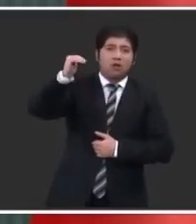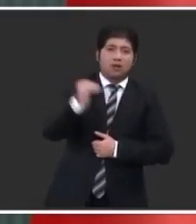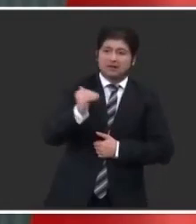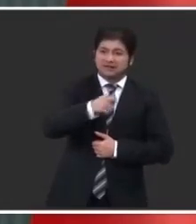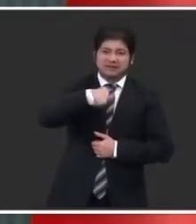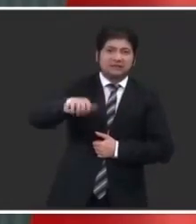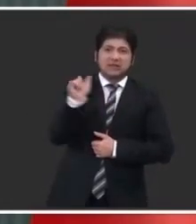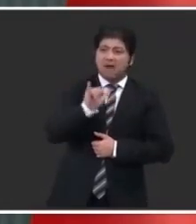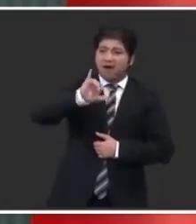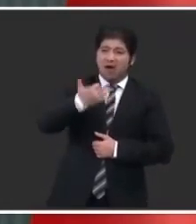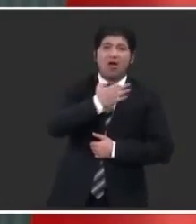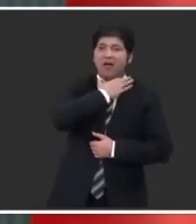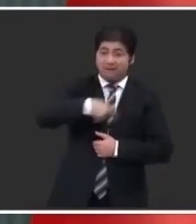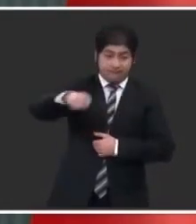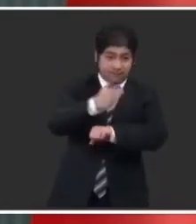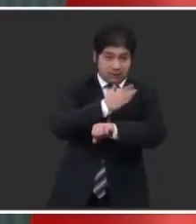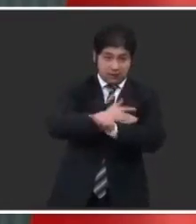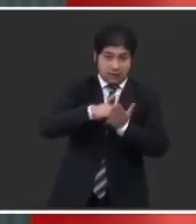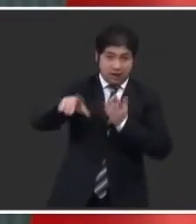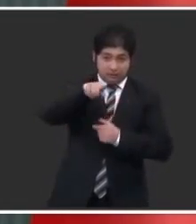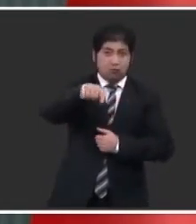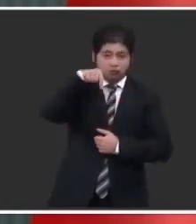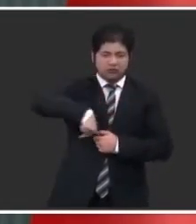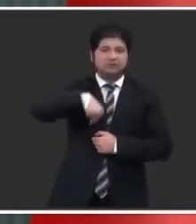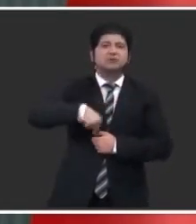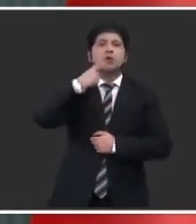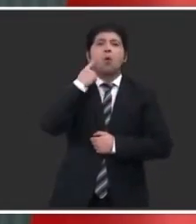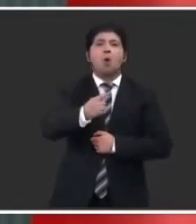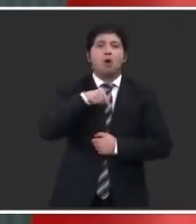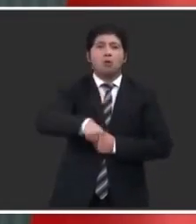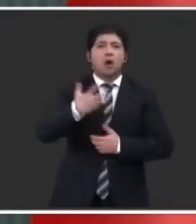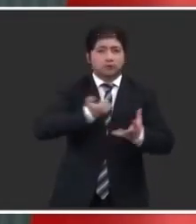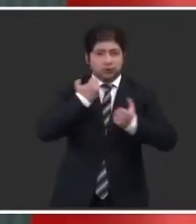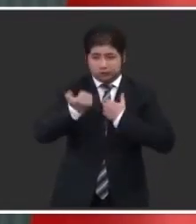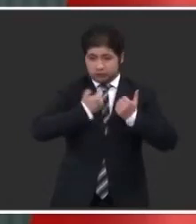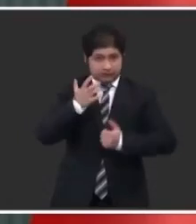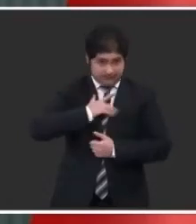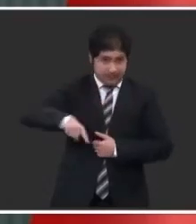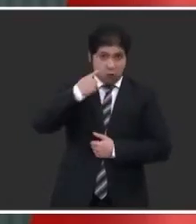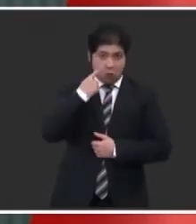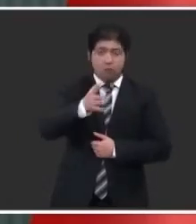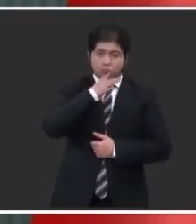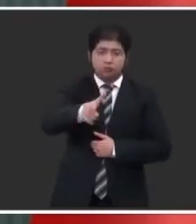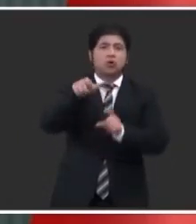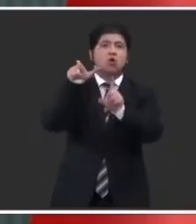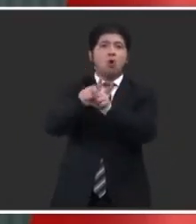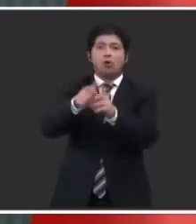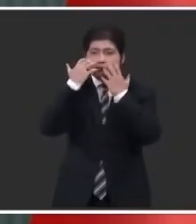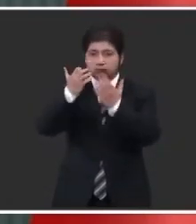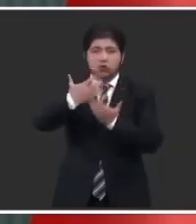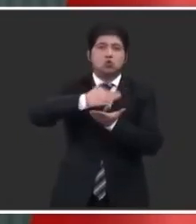rakamın altında kalan vatandaşlarımıza içinden geçtiğimiz şu sancılı dönemde koruyucu